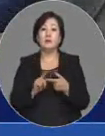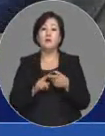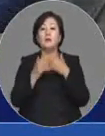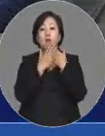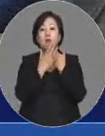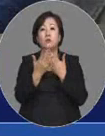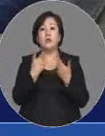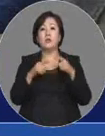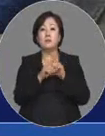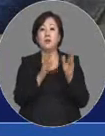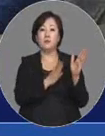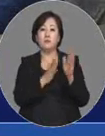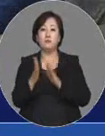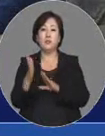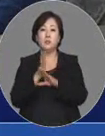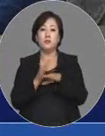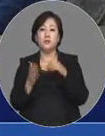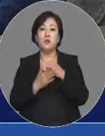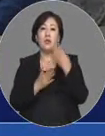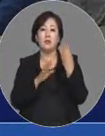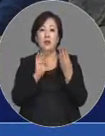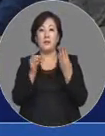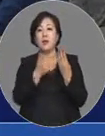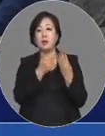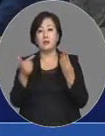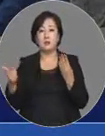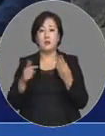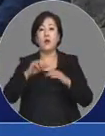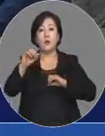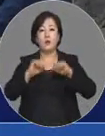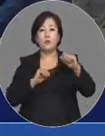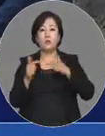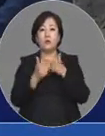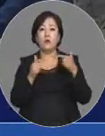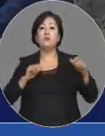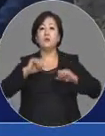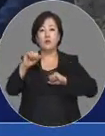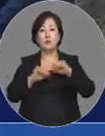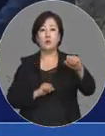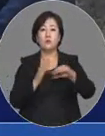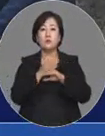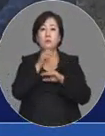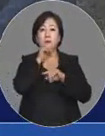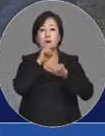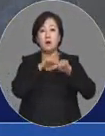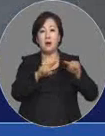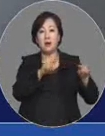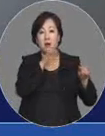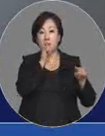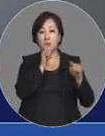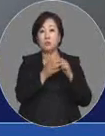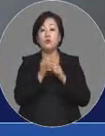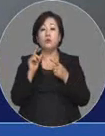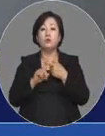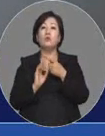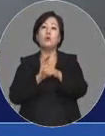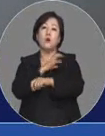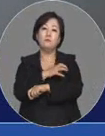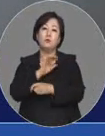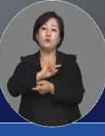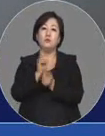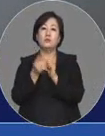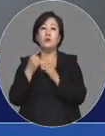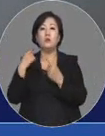조례안 처리 건수가 4배 이상 늘어날 만큼 활발한 의정 활동을 펼쳤다는 평가와 함께 감투 싸움과